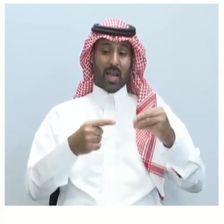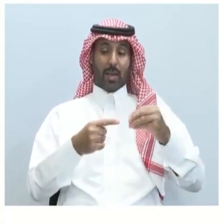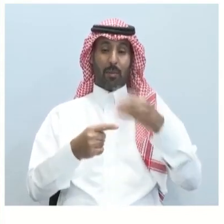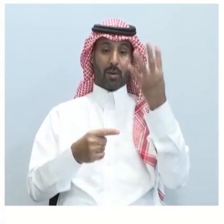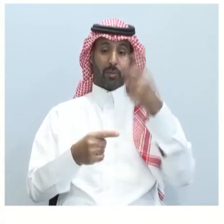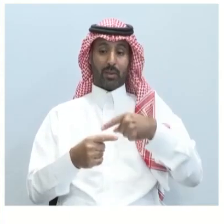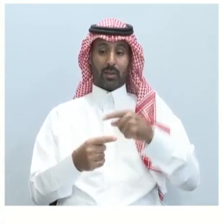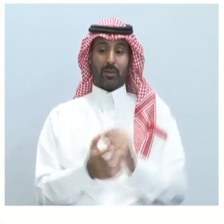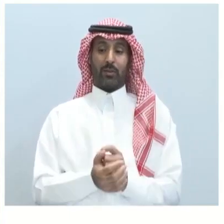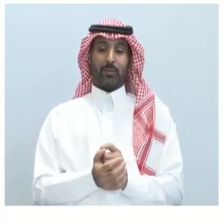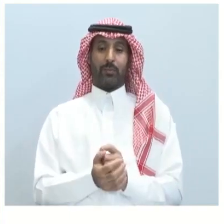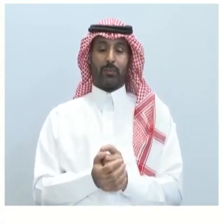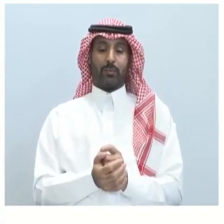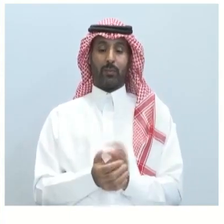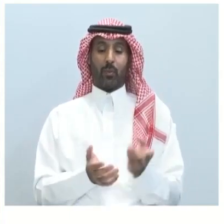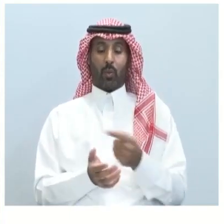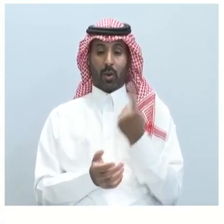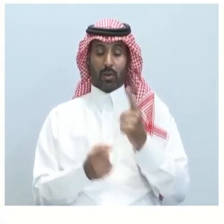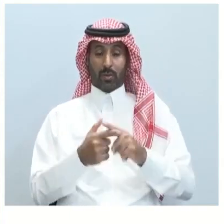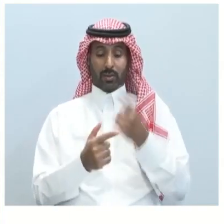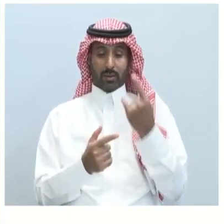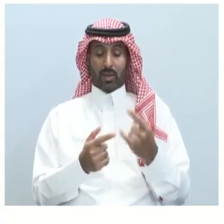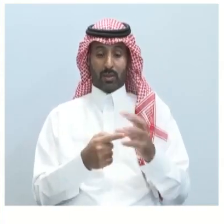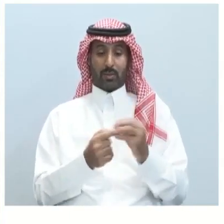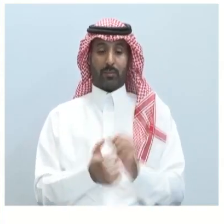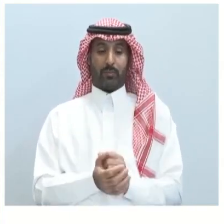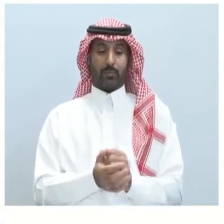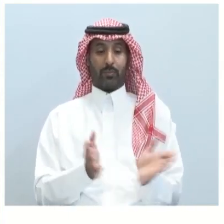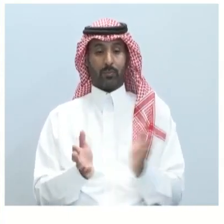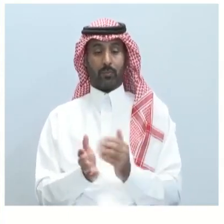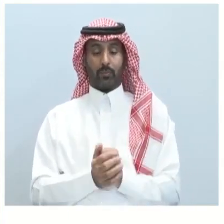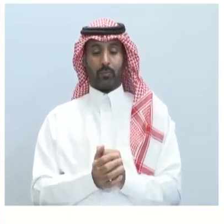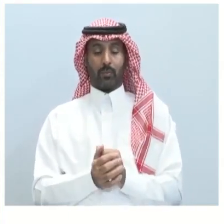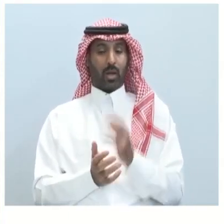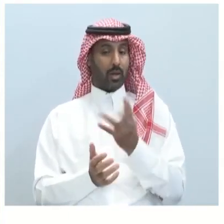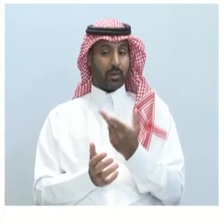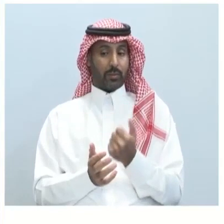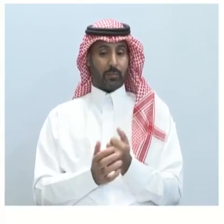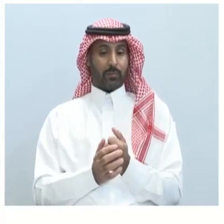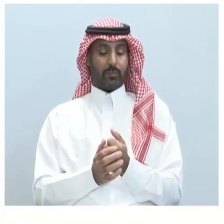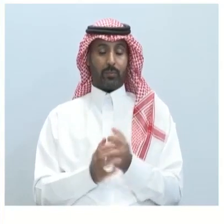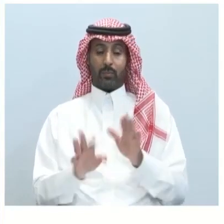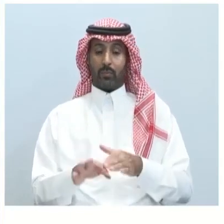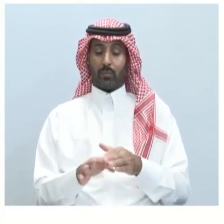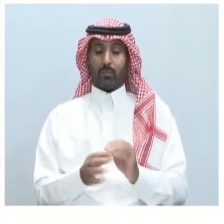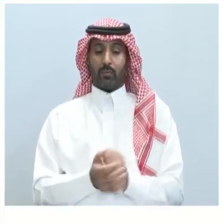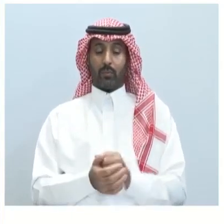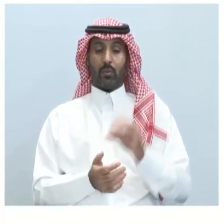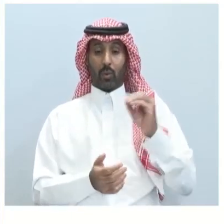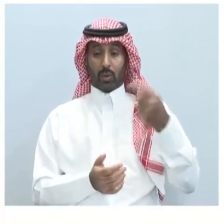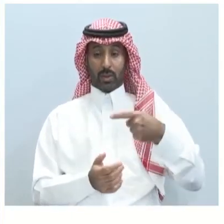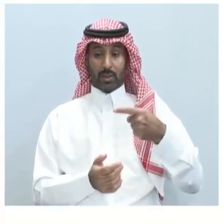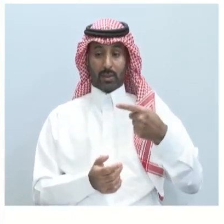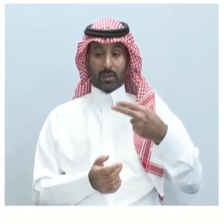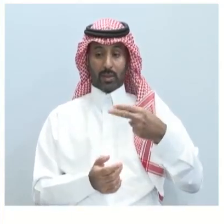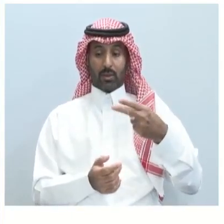سالب 14 واحد ضرب عشره سالب 14 طيب انا احتاج احتاج تركيز ايون الهيدروكسيد احتاج